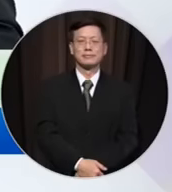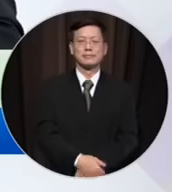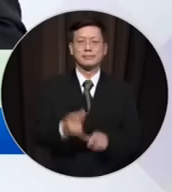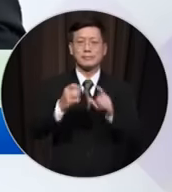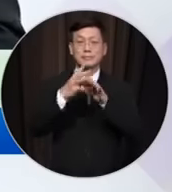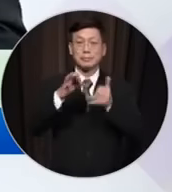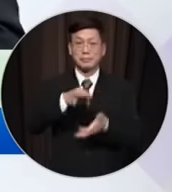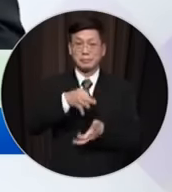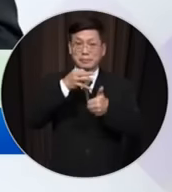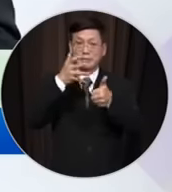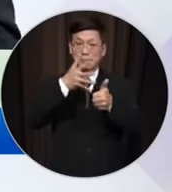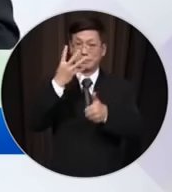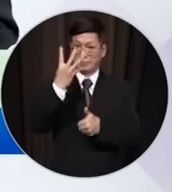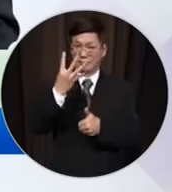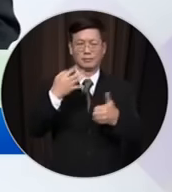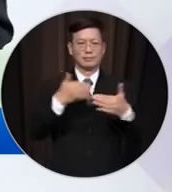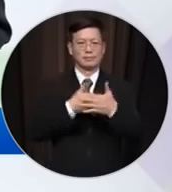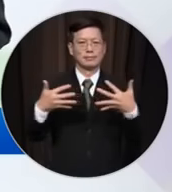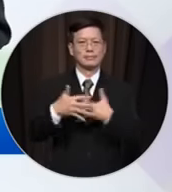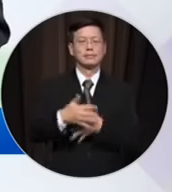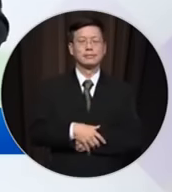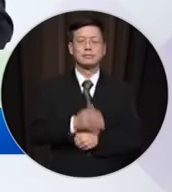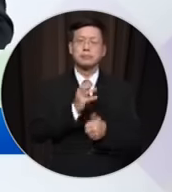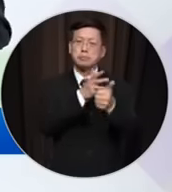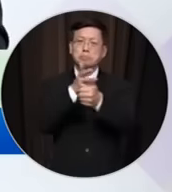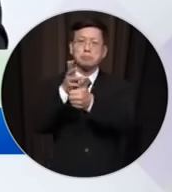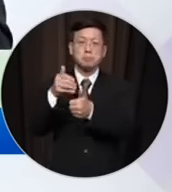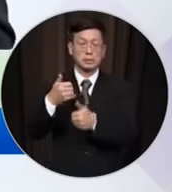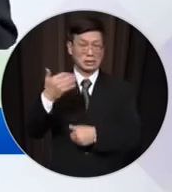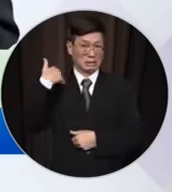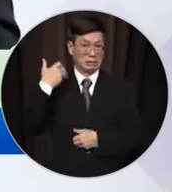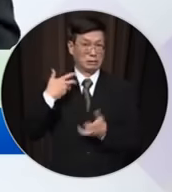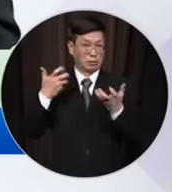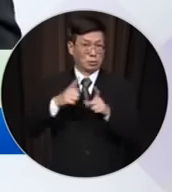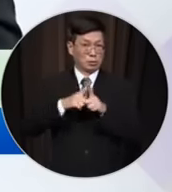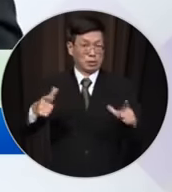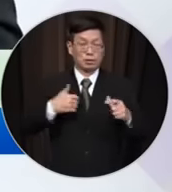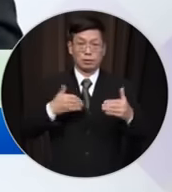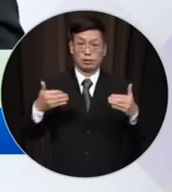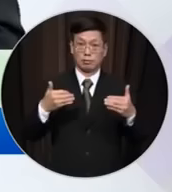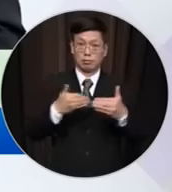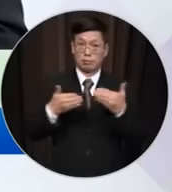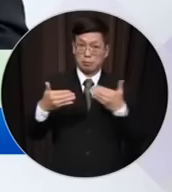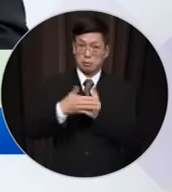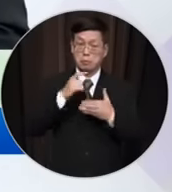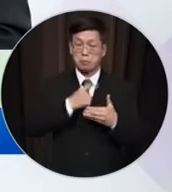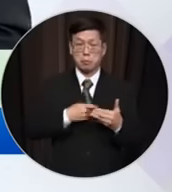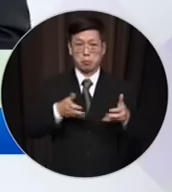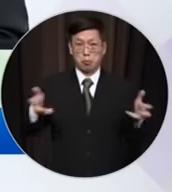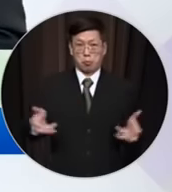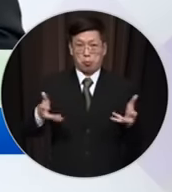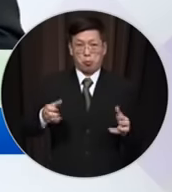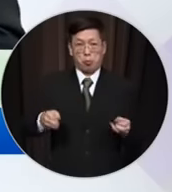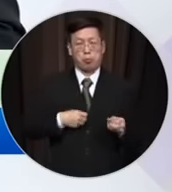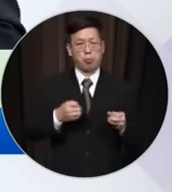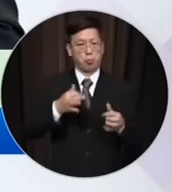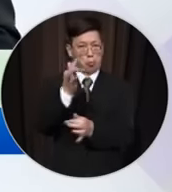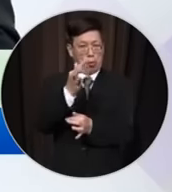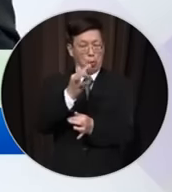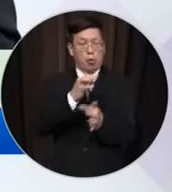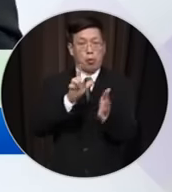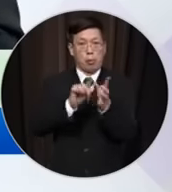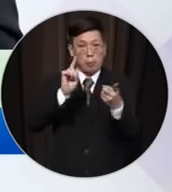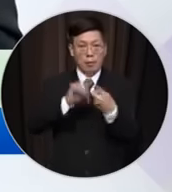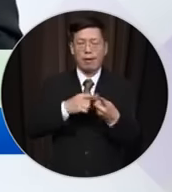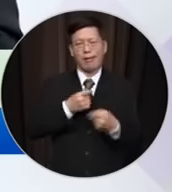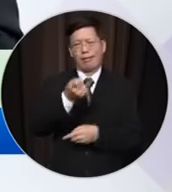公民提问四，交通议题，请问候选人历来重大交通建设如期完工寥寥可数，一再